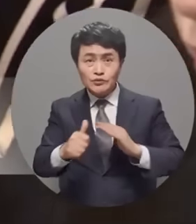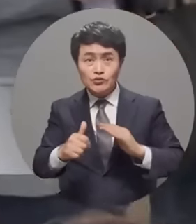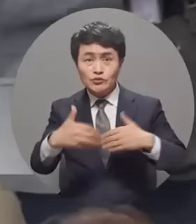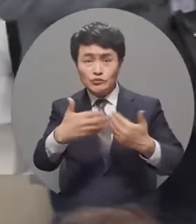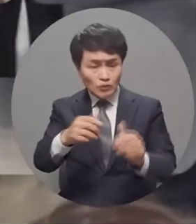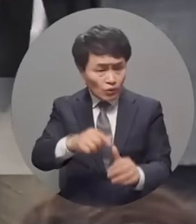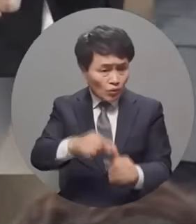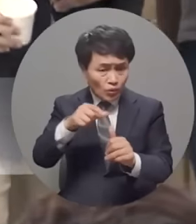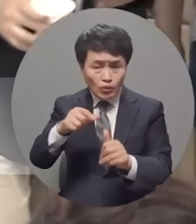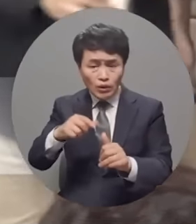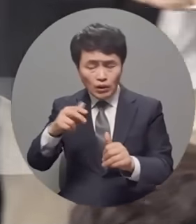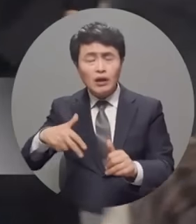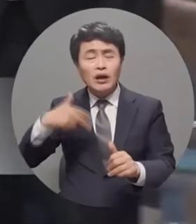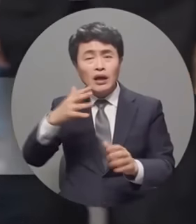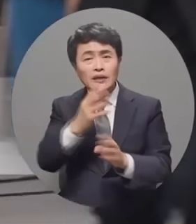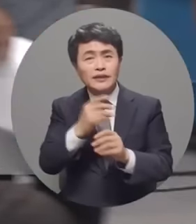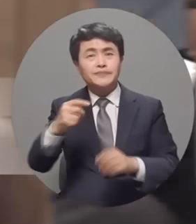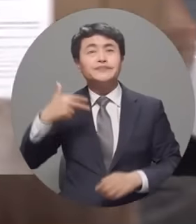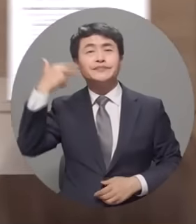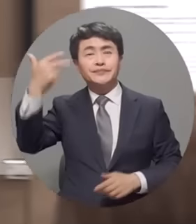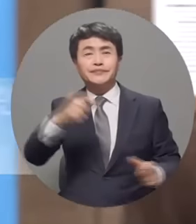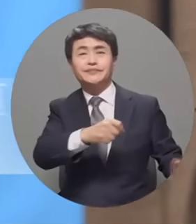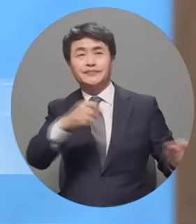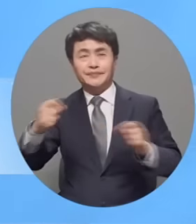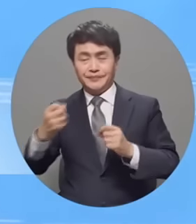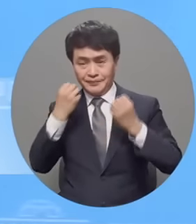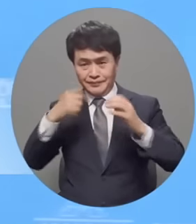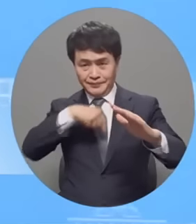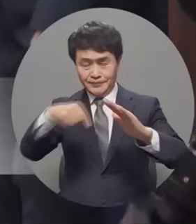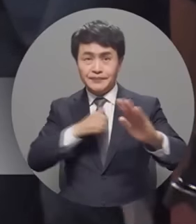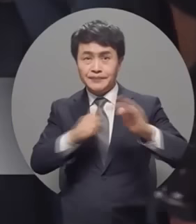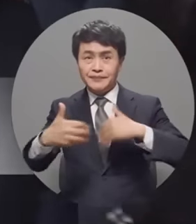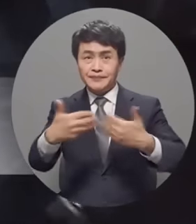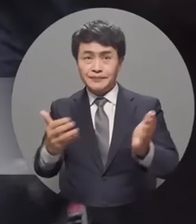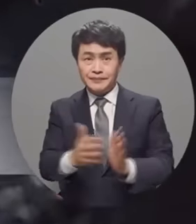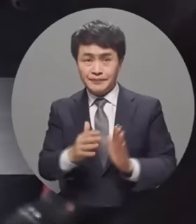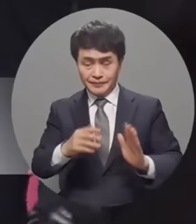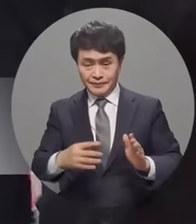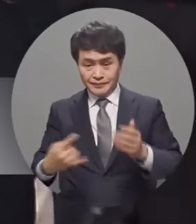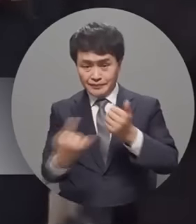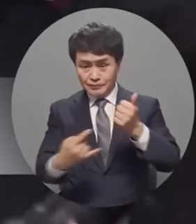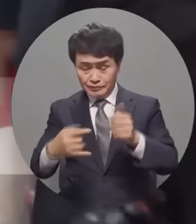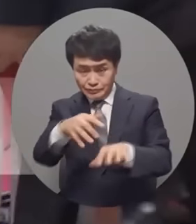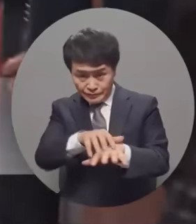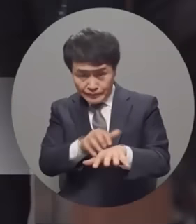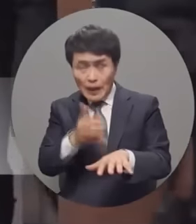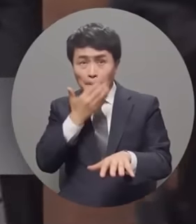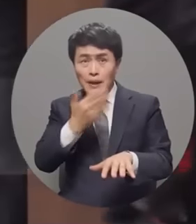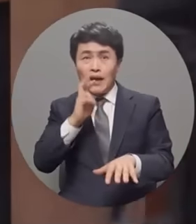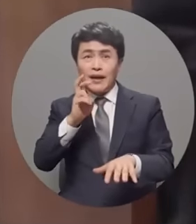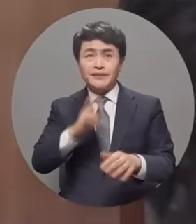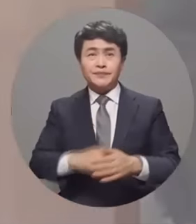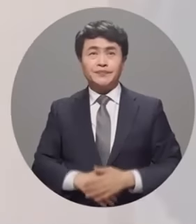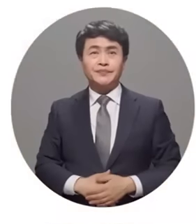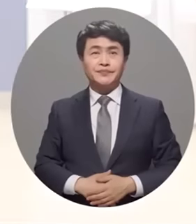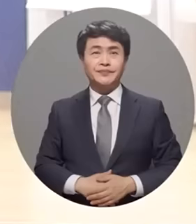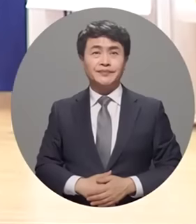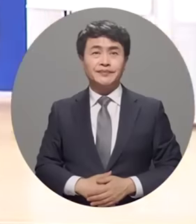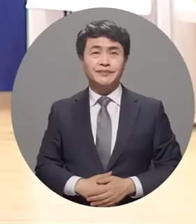때문에 일정이 다음 주로 미뤄졌는데 새 원내대표가 선출돼야 비대위원회도 구성될 수 있을 것으로 보입니다.